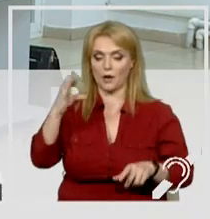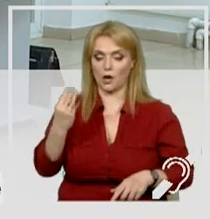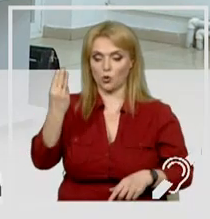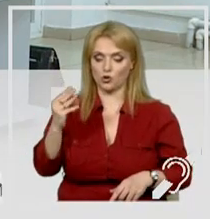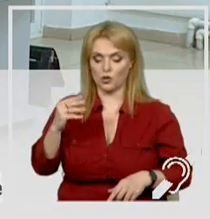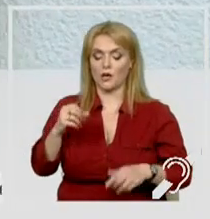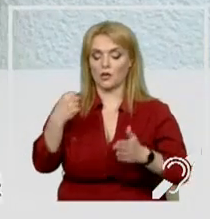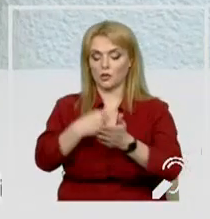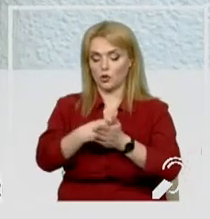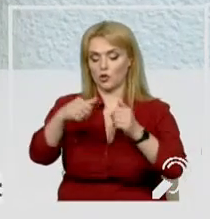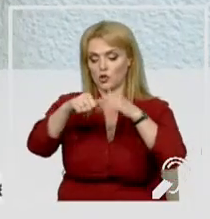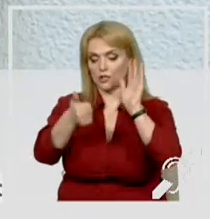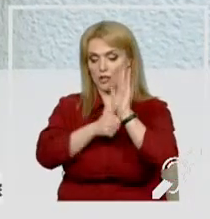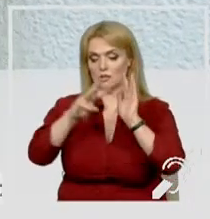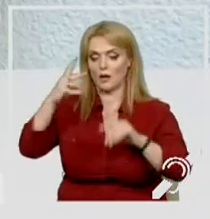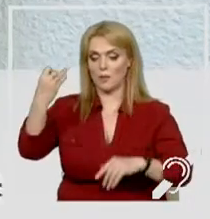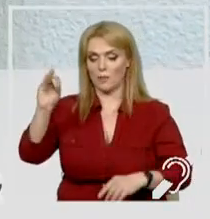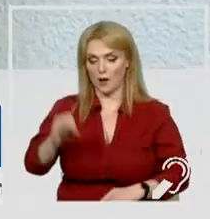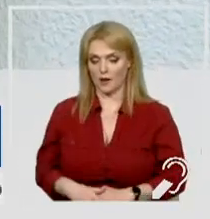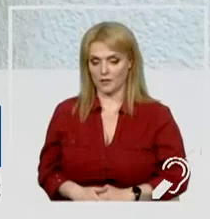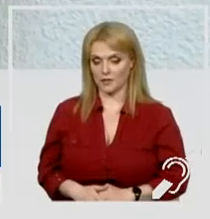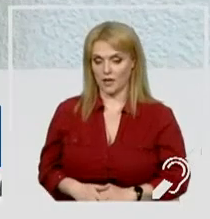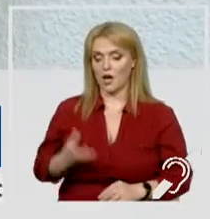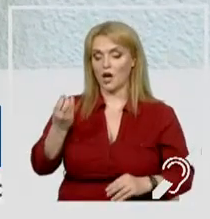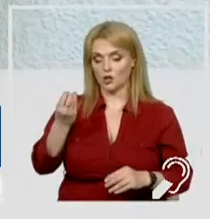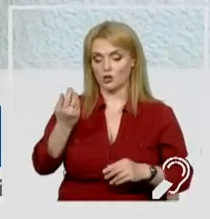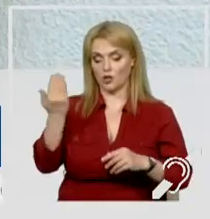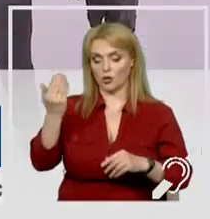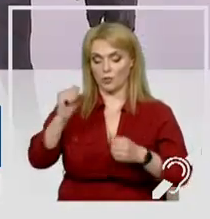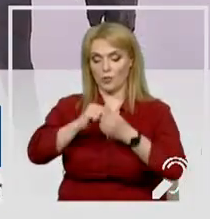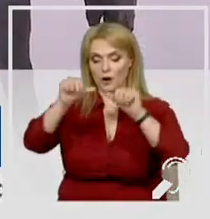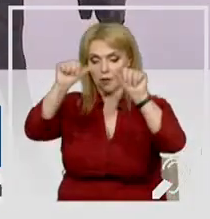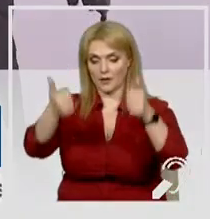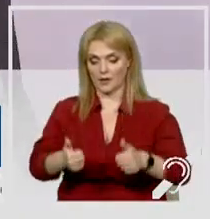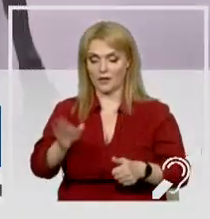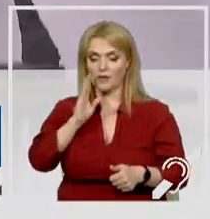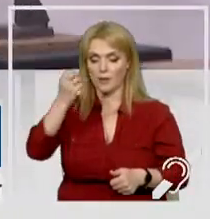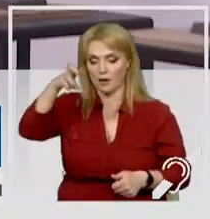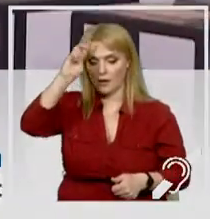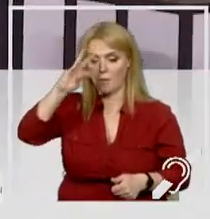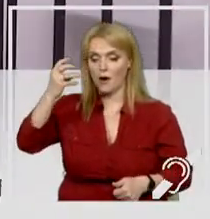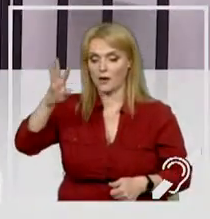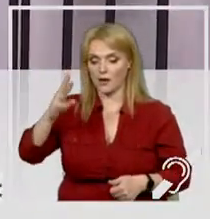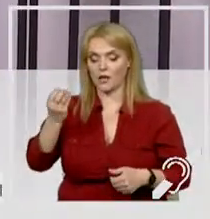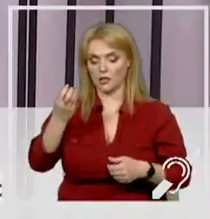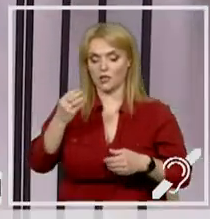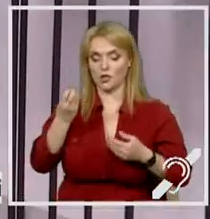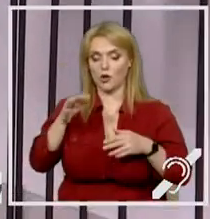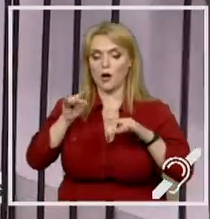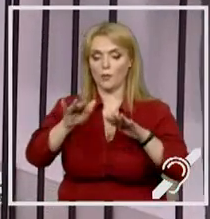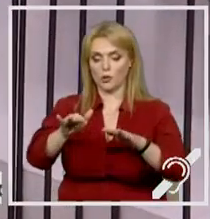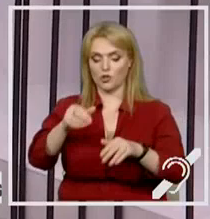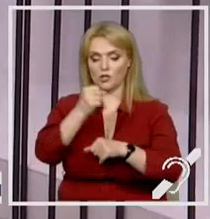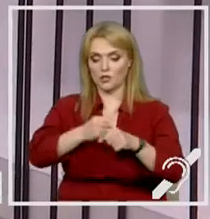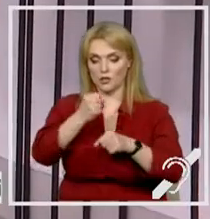16 mai. Monumentul Reginei Maria a României este în proces de lucru, iar potrivit Asociației Monumentum, acesta urmează să fie